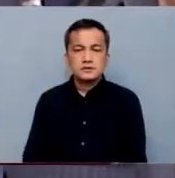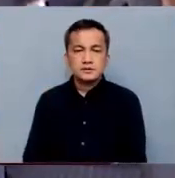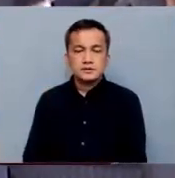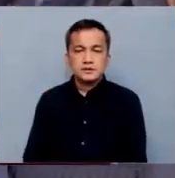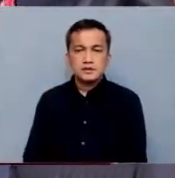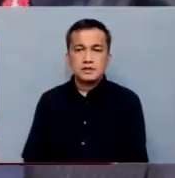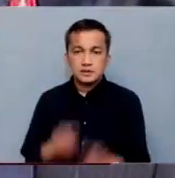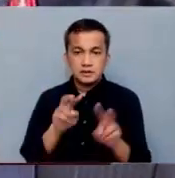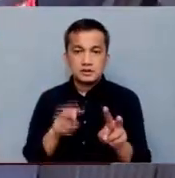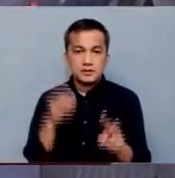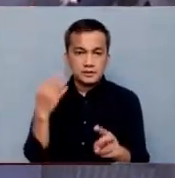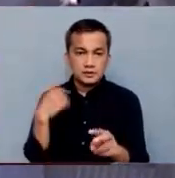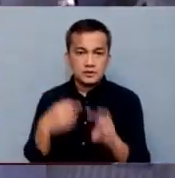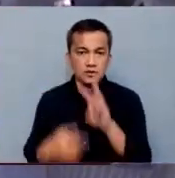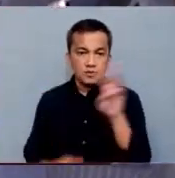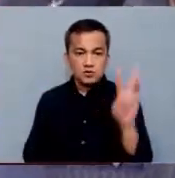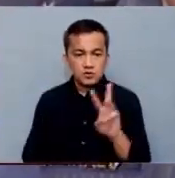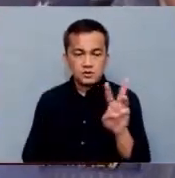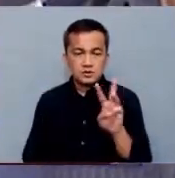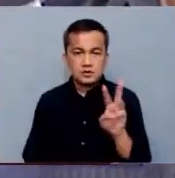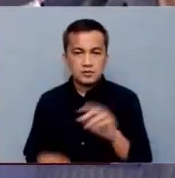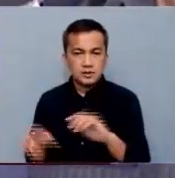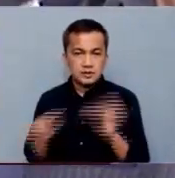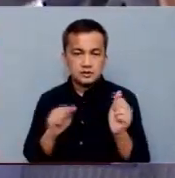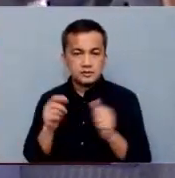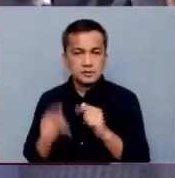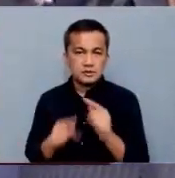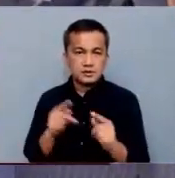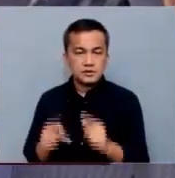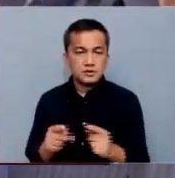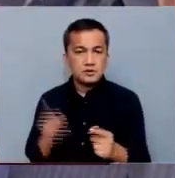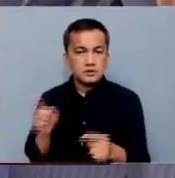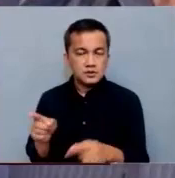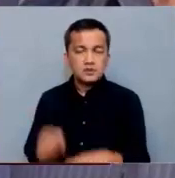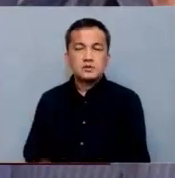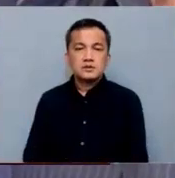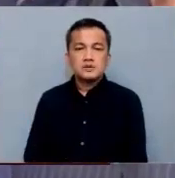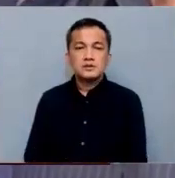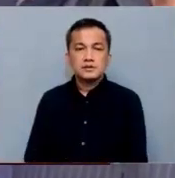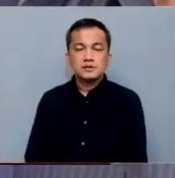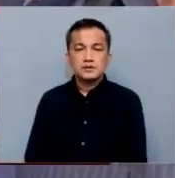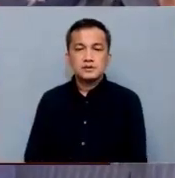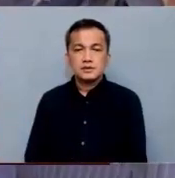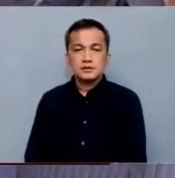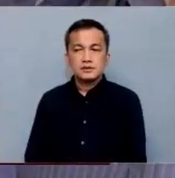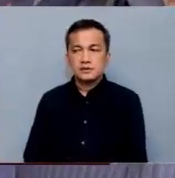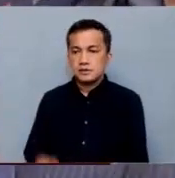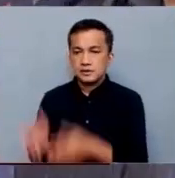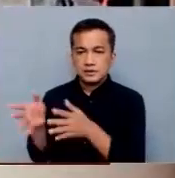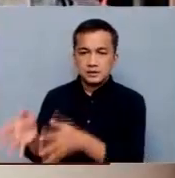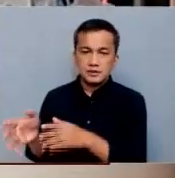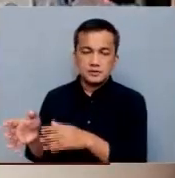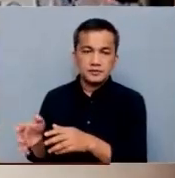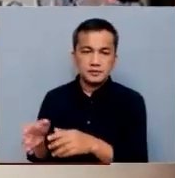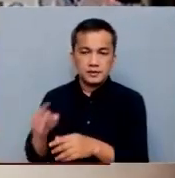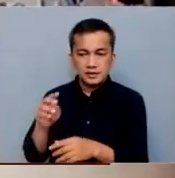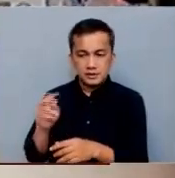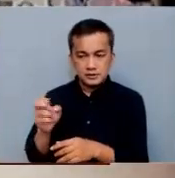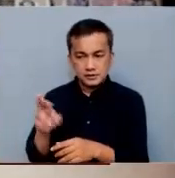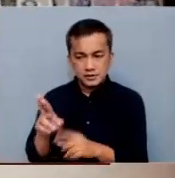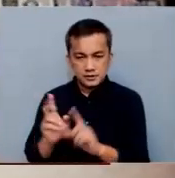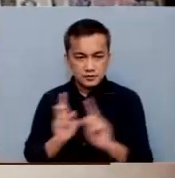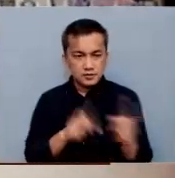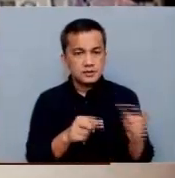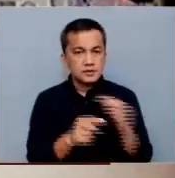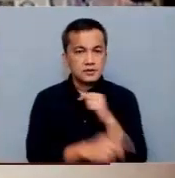talagang Wednesday umaalis yung mga kababayan natin. They leave Metro Manila, papunta ng probinsya nila. Mas less yung nandun